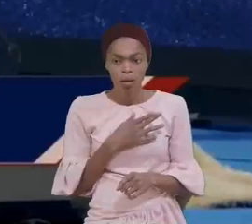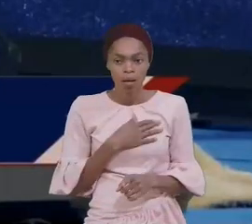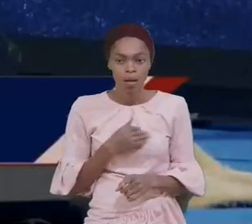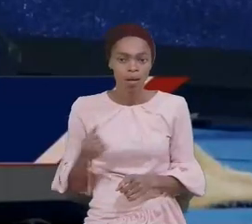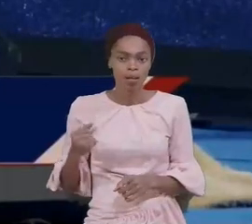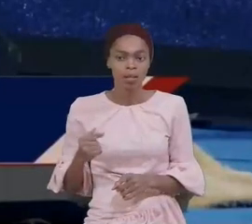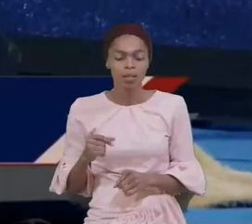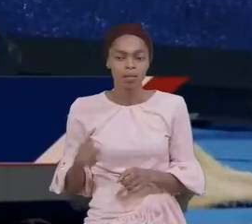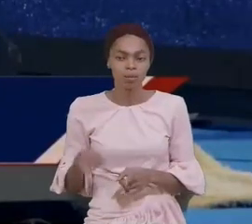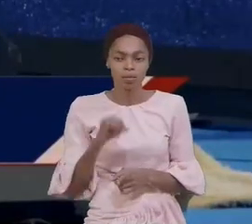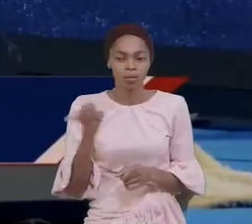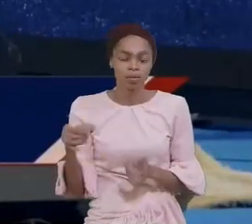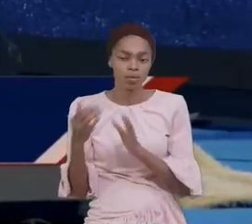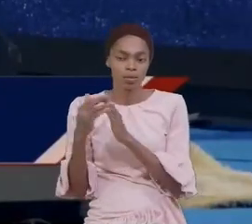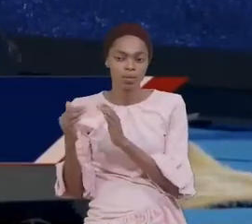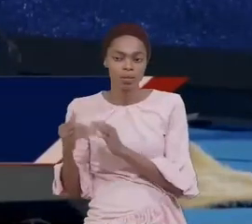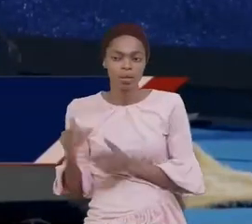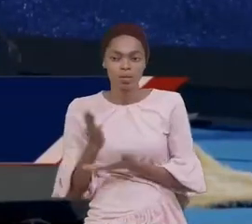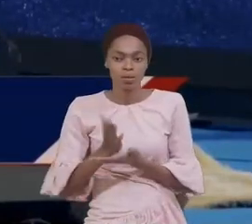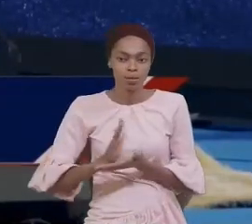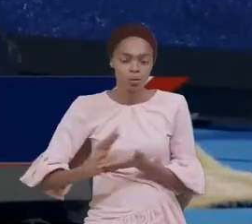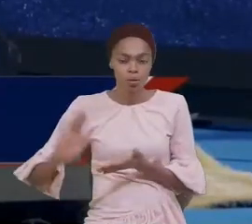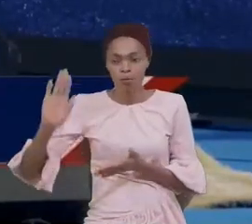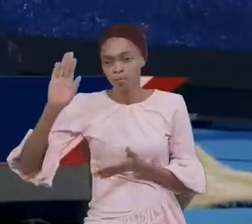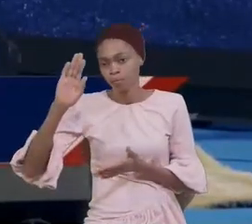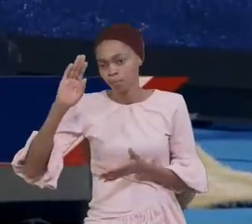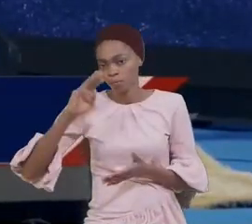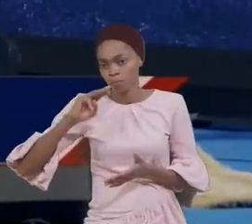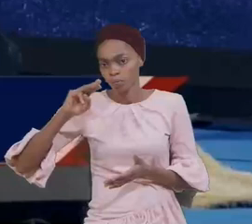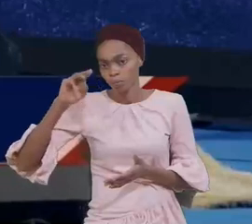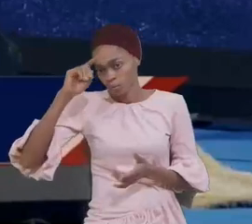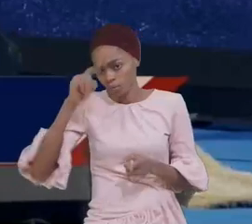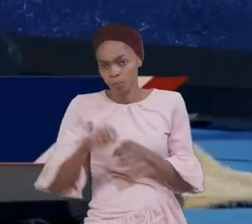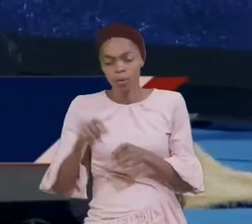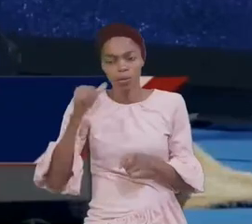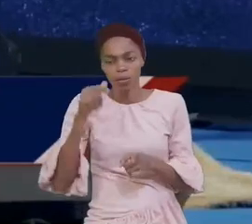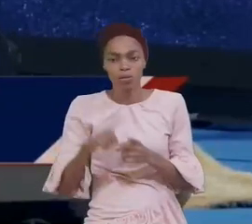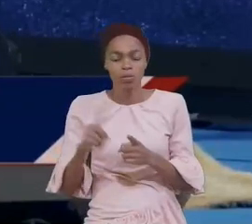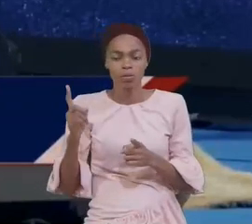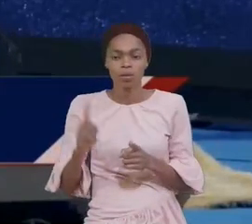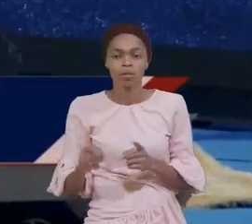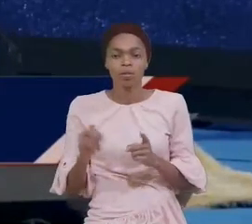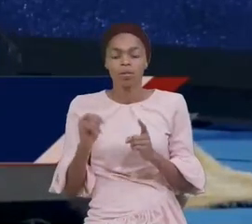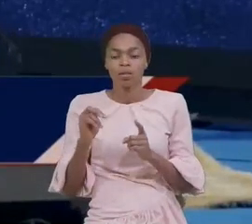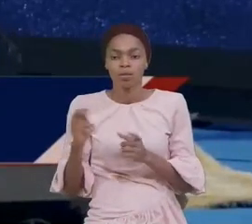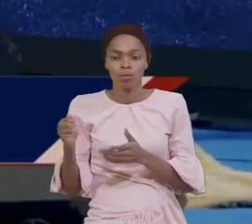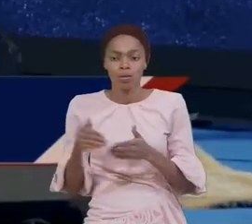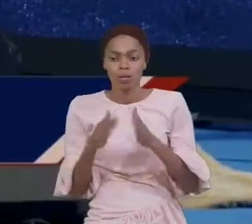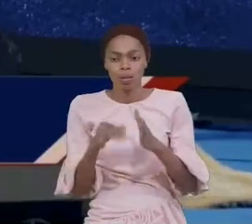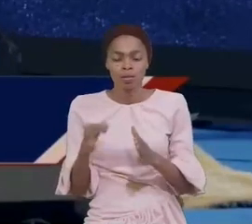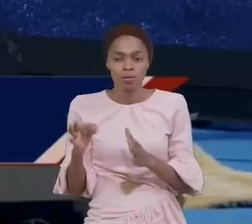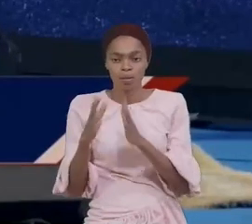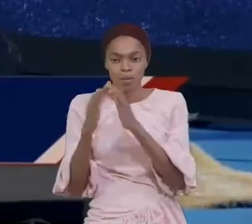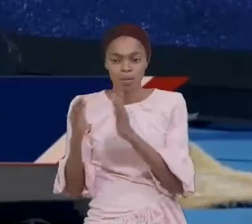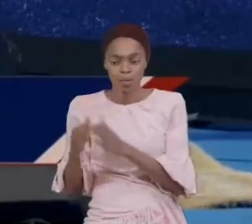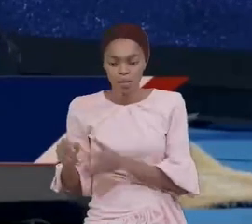Ne les ayant pas trouvés, ils traînèrent Jason et quelques frères devant les magistrats de la ville en criant : ces